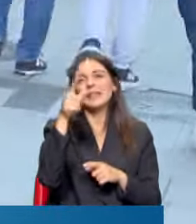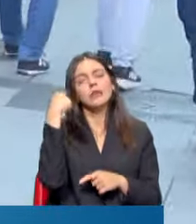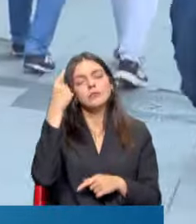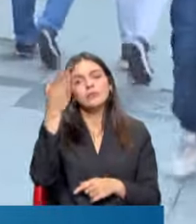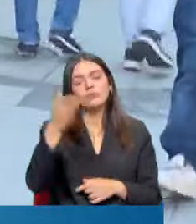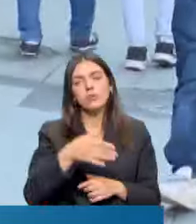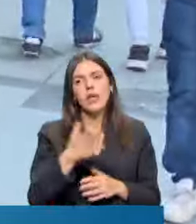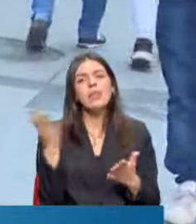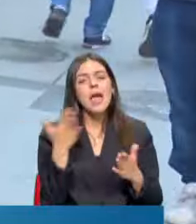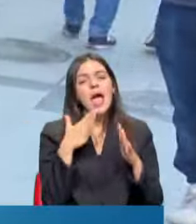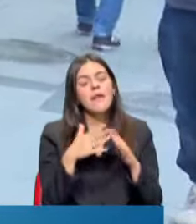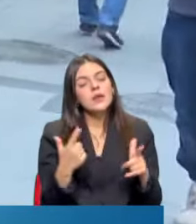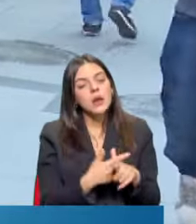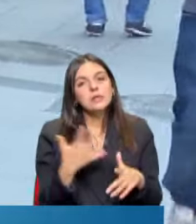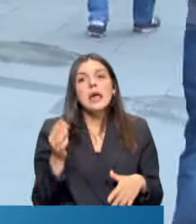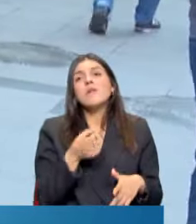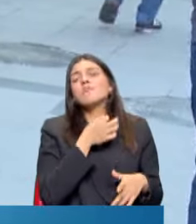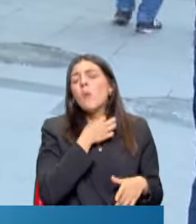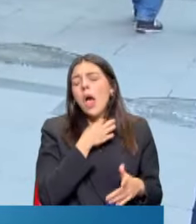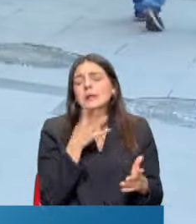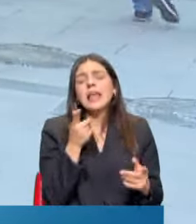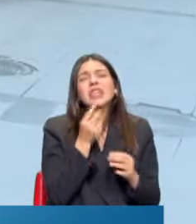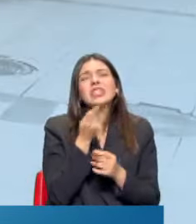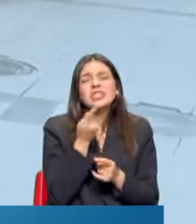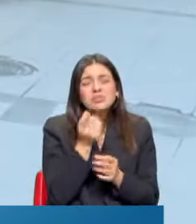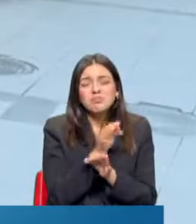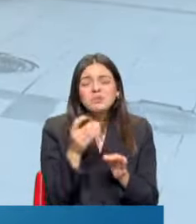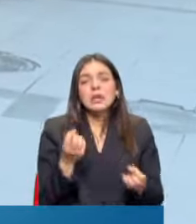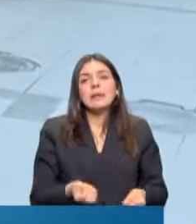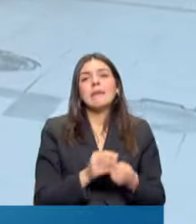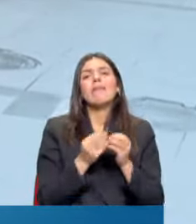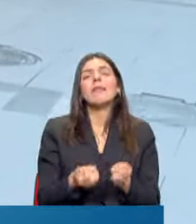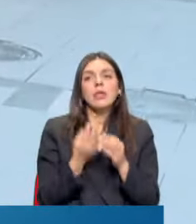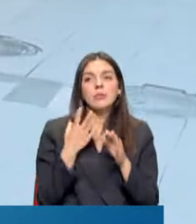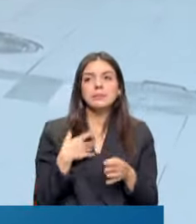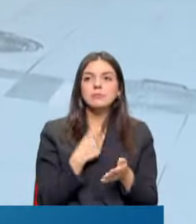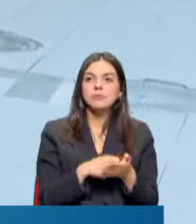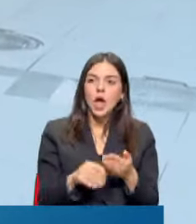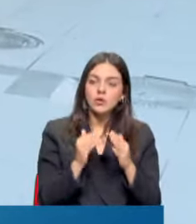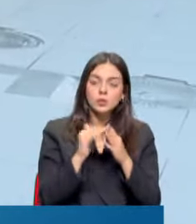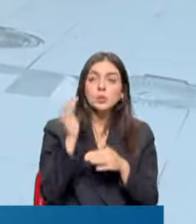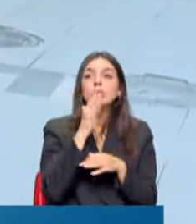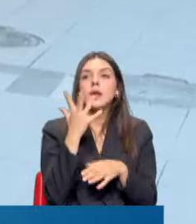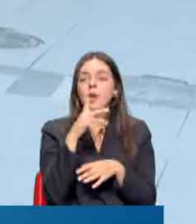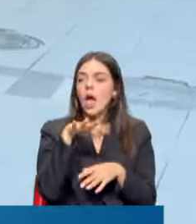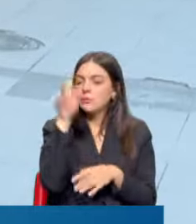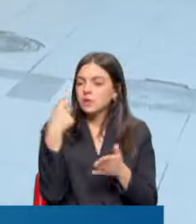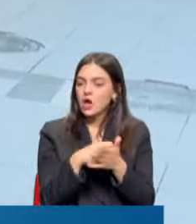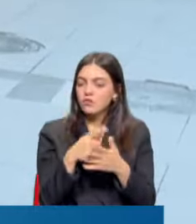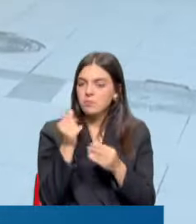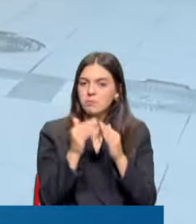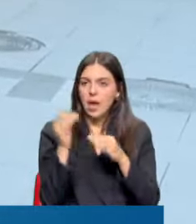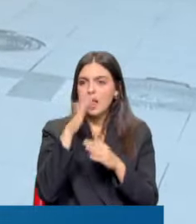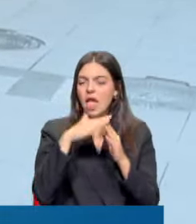düşünün. Yani ne ev kirası ne boğaz hiçbir şeye yetmiyor. Bizim maaşlar artmıyor. Çarşı pazarda her şey ateş pahası. Ev